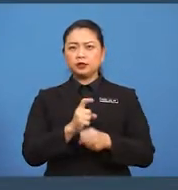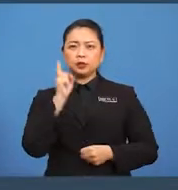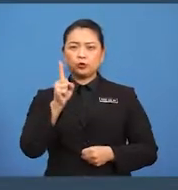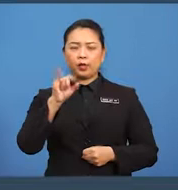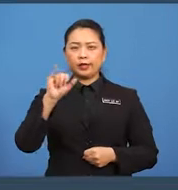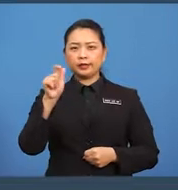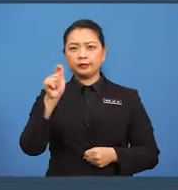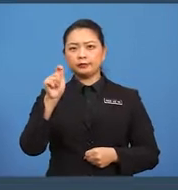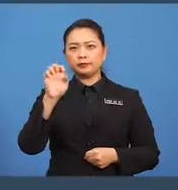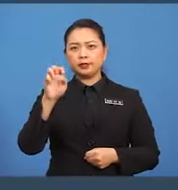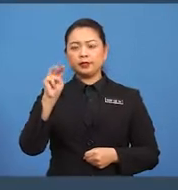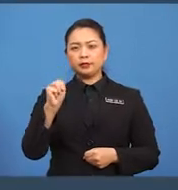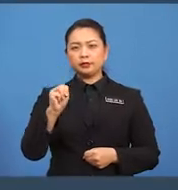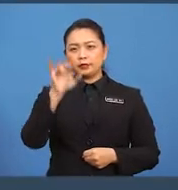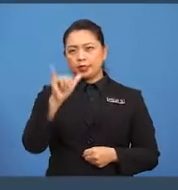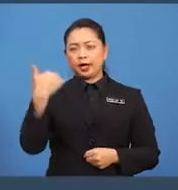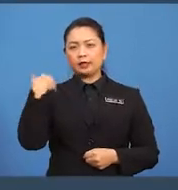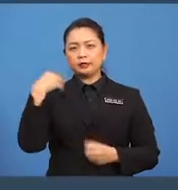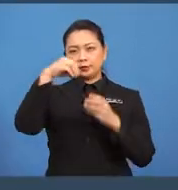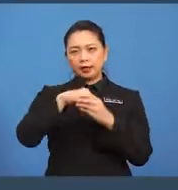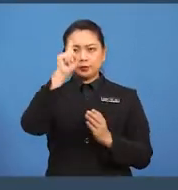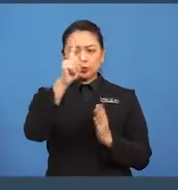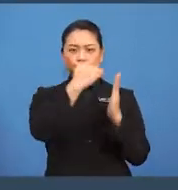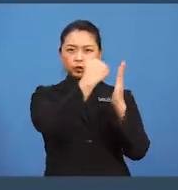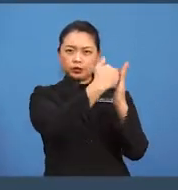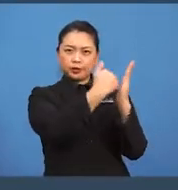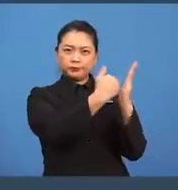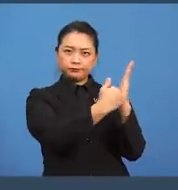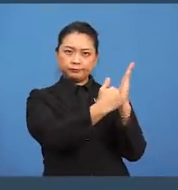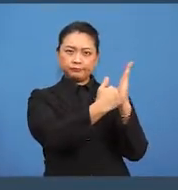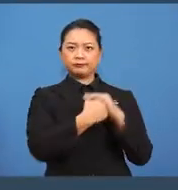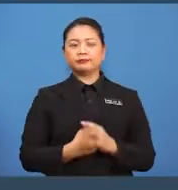item tertentu yang terkandung dalam satu senarai.